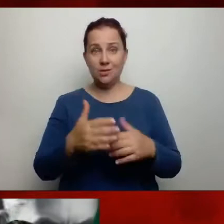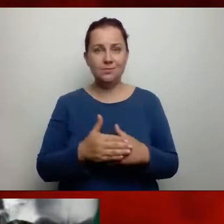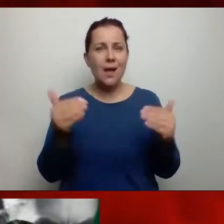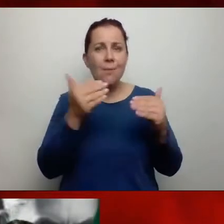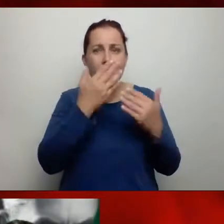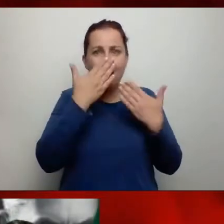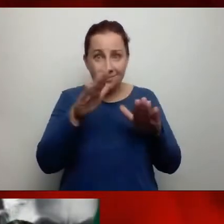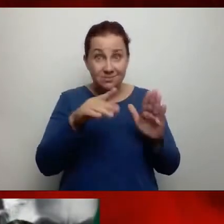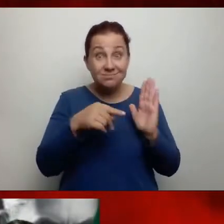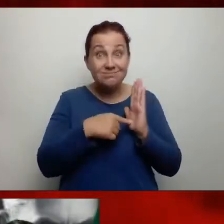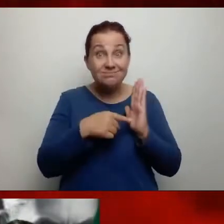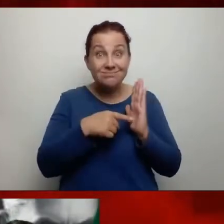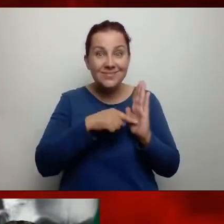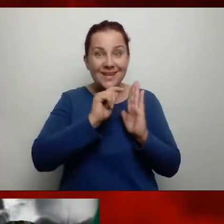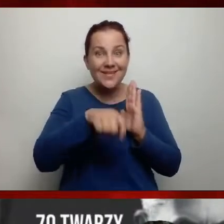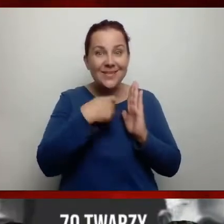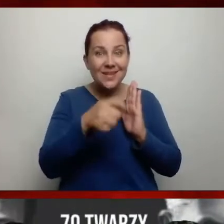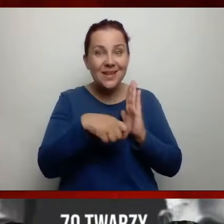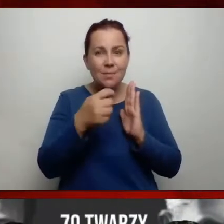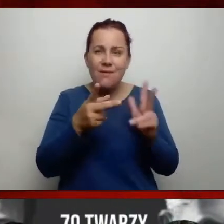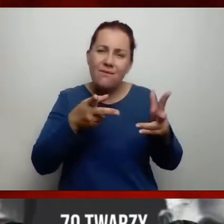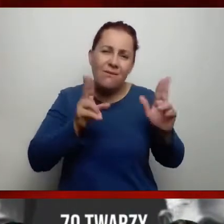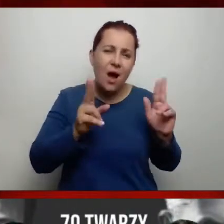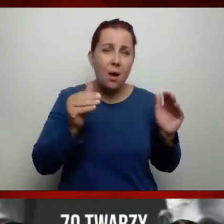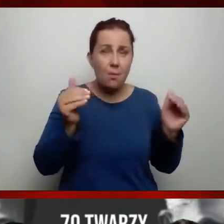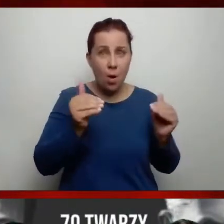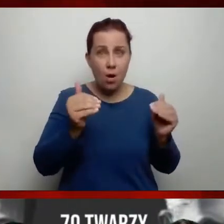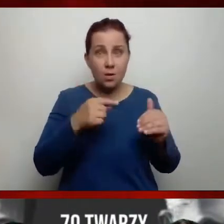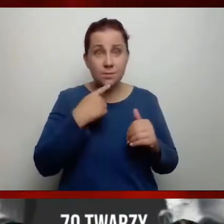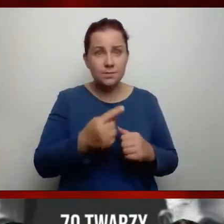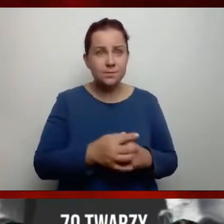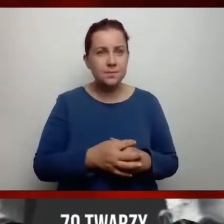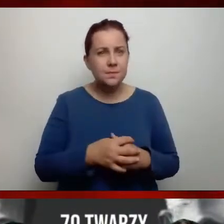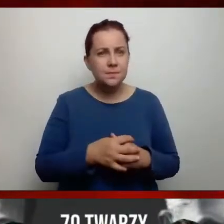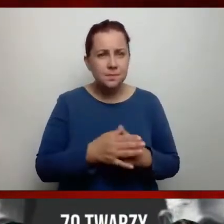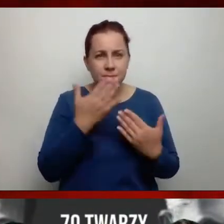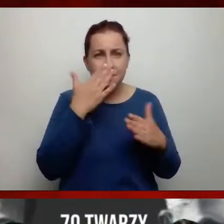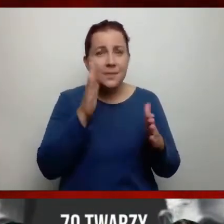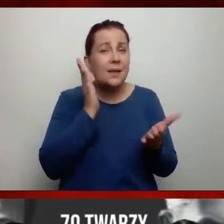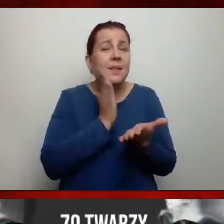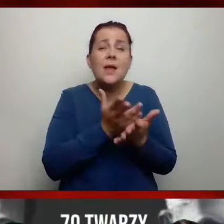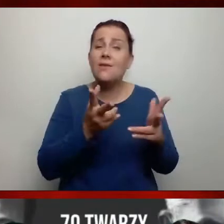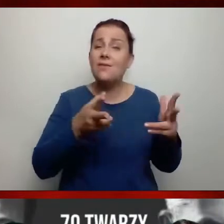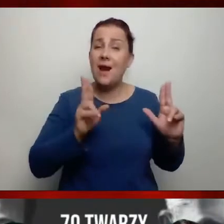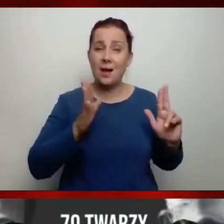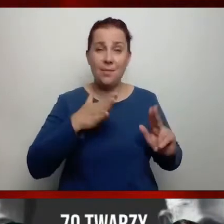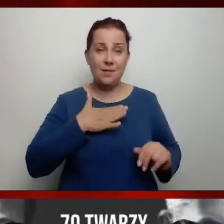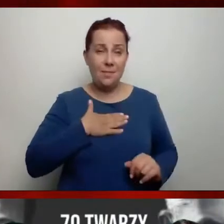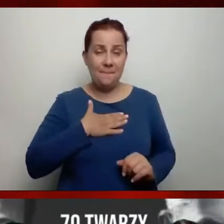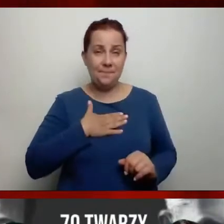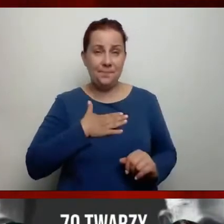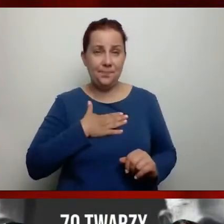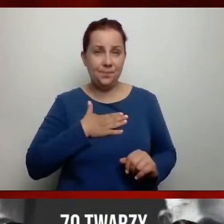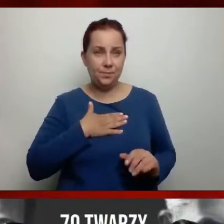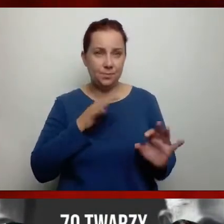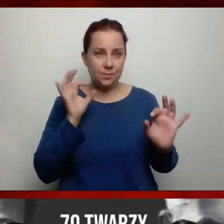film? Z tego... fragment jakiś chociaż? Już teraz, tak, jest to nareszcie tylko fragment. No dobrze, to już